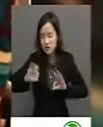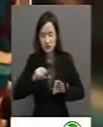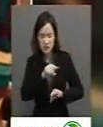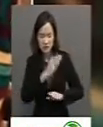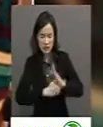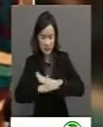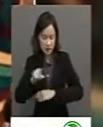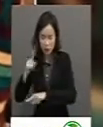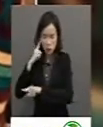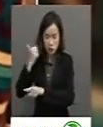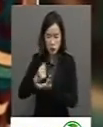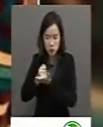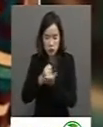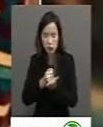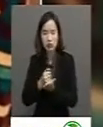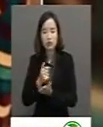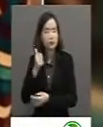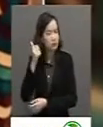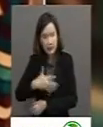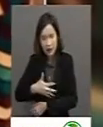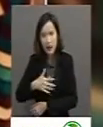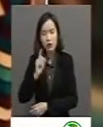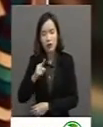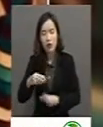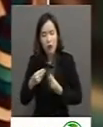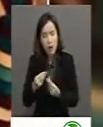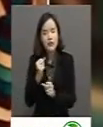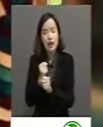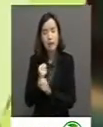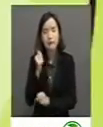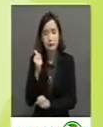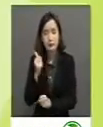การหรือขัดขวางไม่ให้พวกเขาทำตามสิ่งที่ต้องการได้